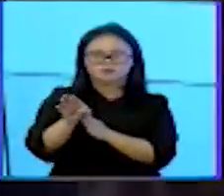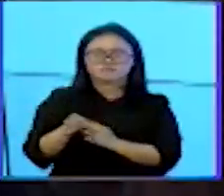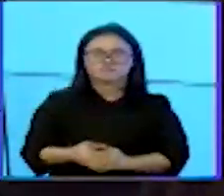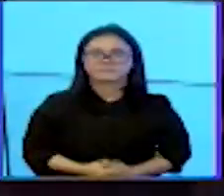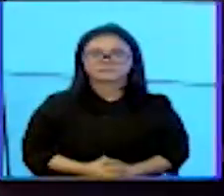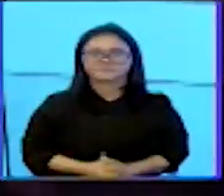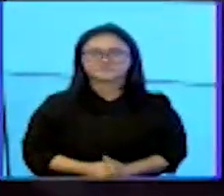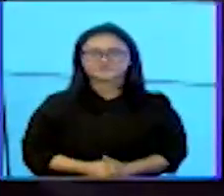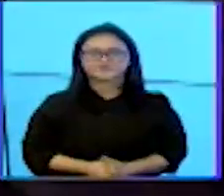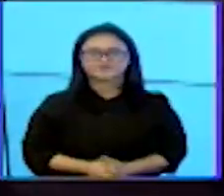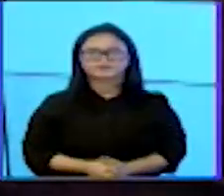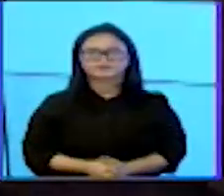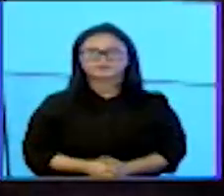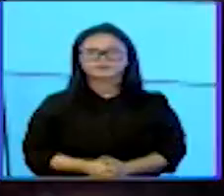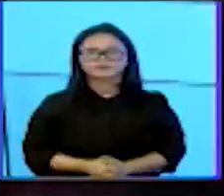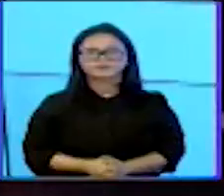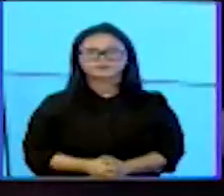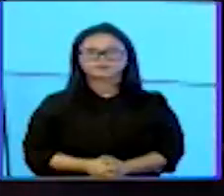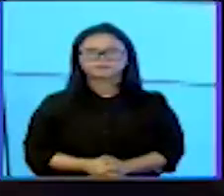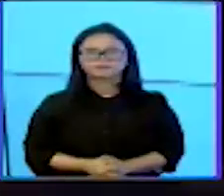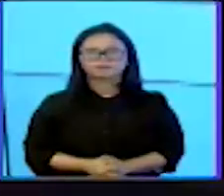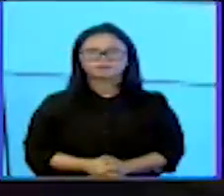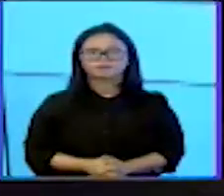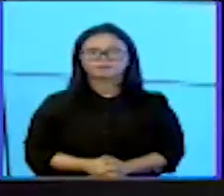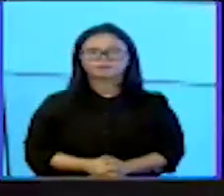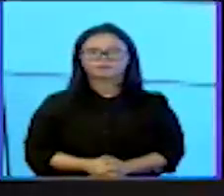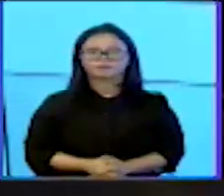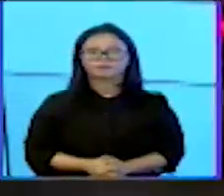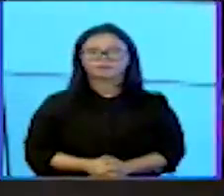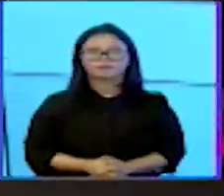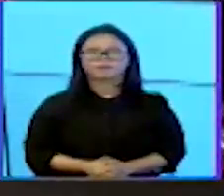Dari Surabaya, Jawa Timur, Ahmad Ilyasan, iNews, melaporkan.